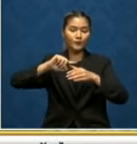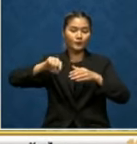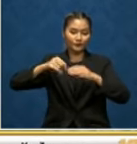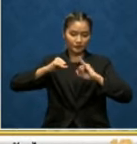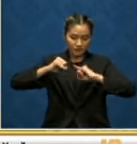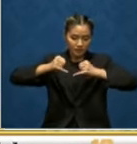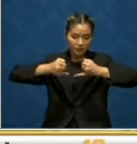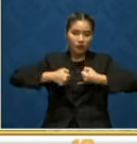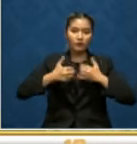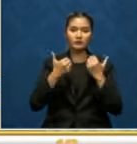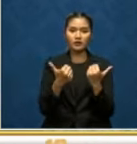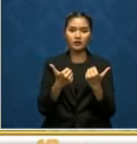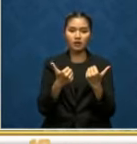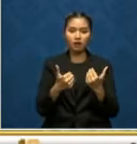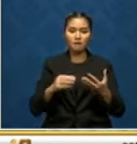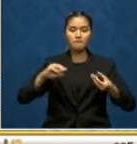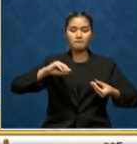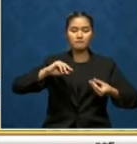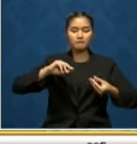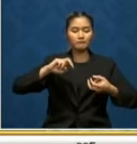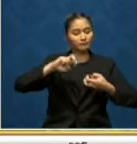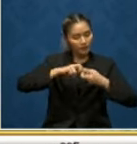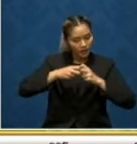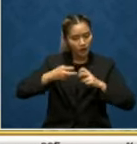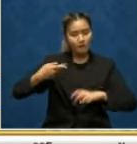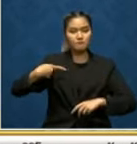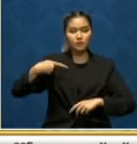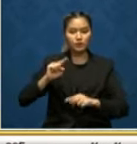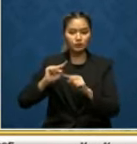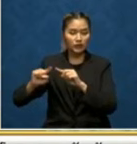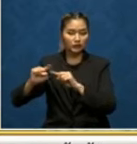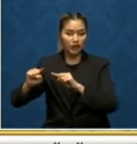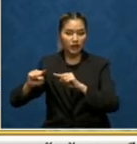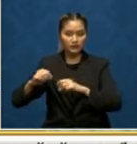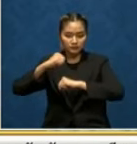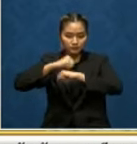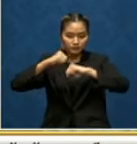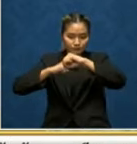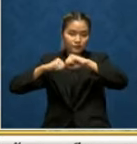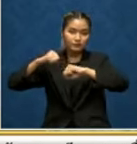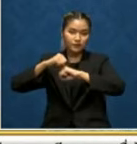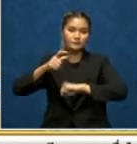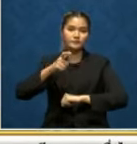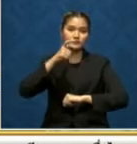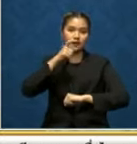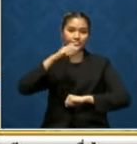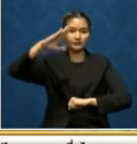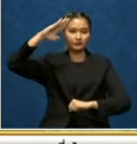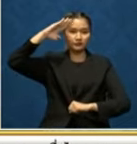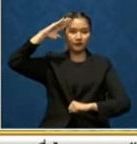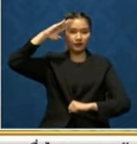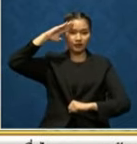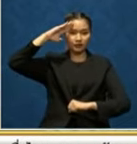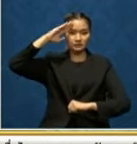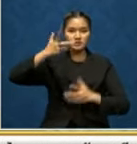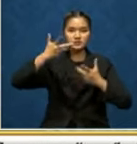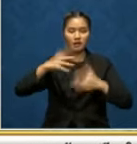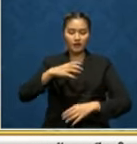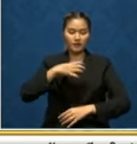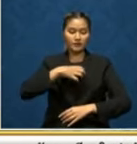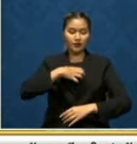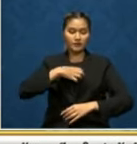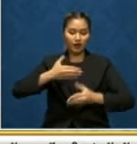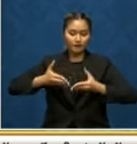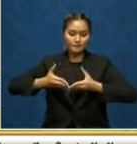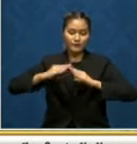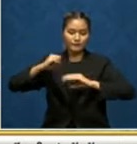บางกลุ่มค่ะที่ได้รับผลประโยชน์จากการรับเหมาก่อสร้างโครงการขนาดใหญ่ในสนามบินทหารที่ต้องการเปลี่ยนโฉม